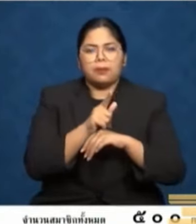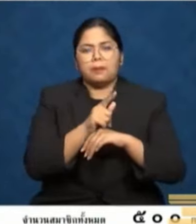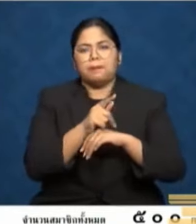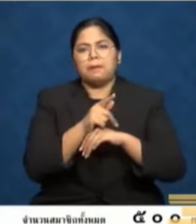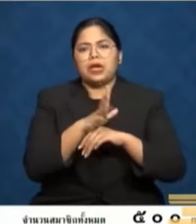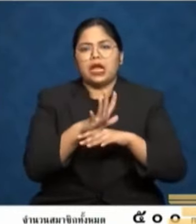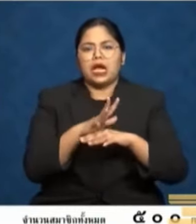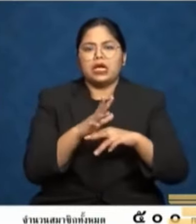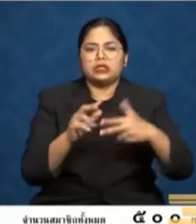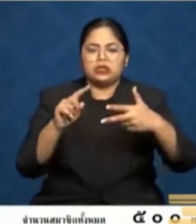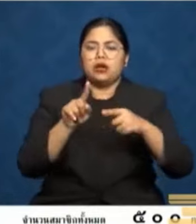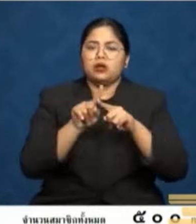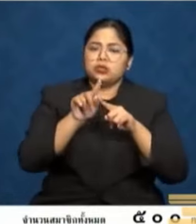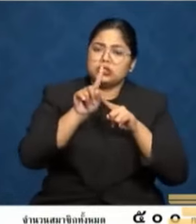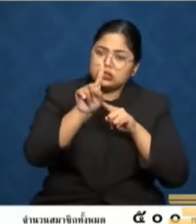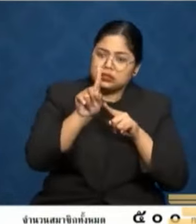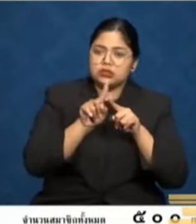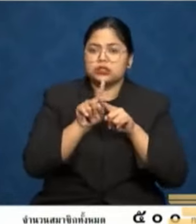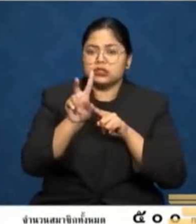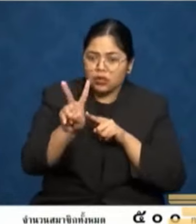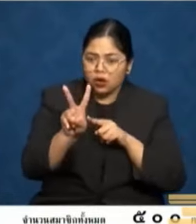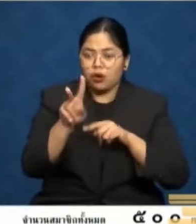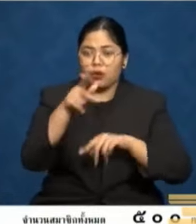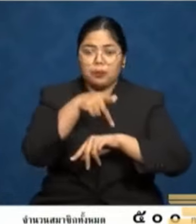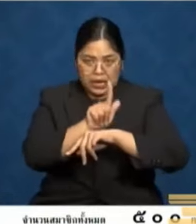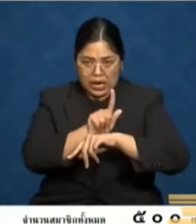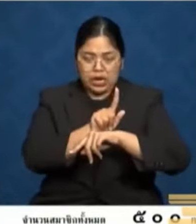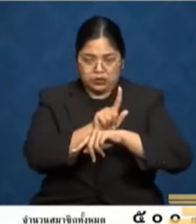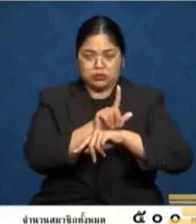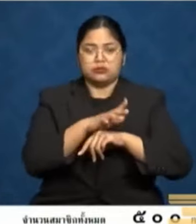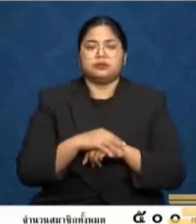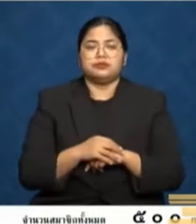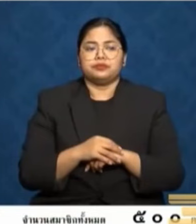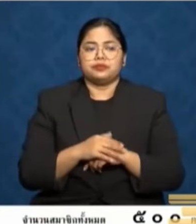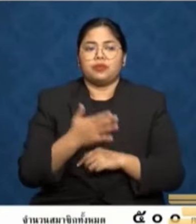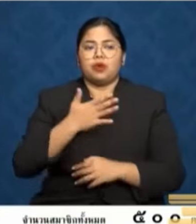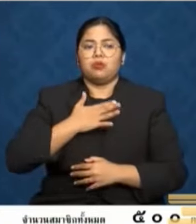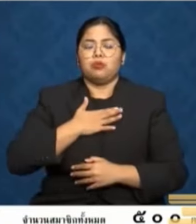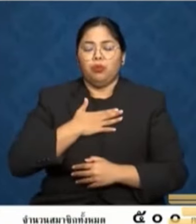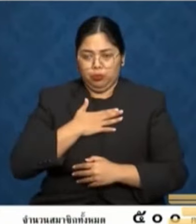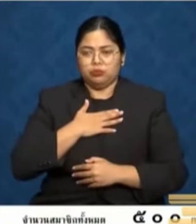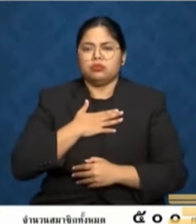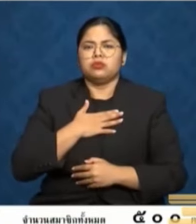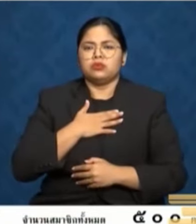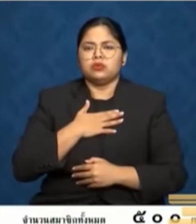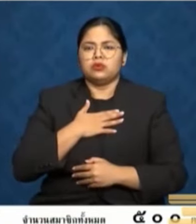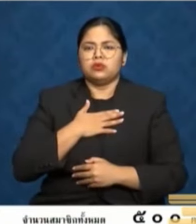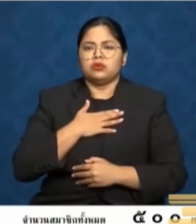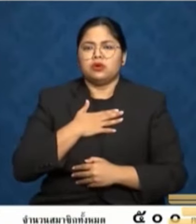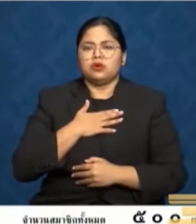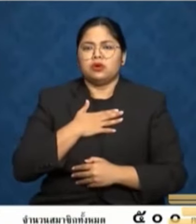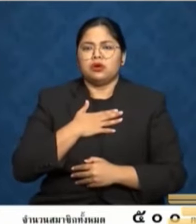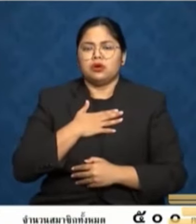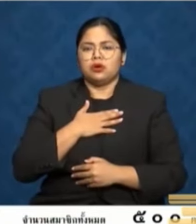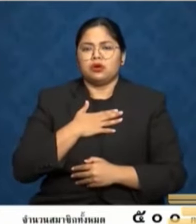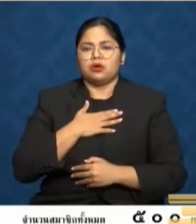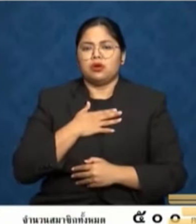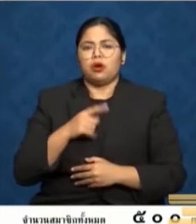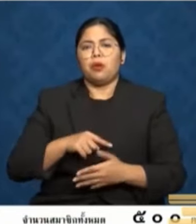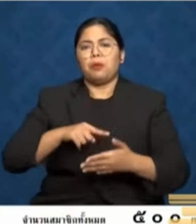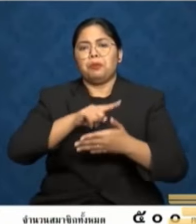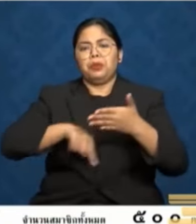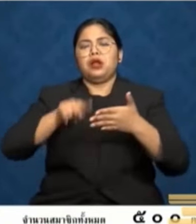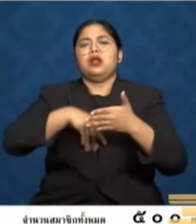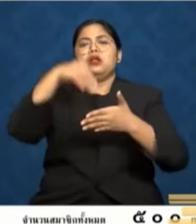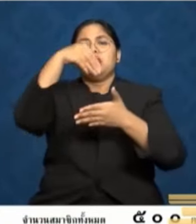ท่านปฏิพัฒน์คนนที่ 1ท่านพิเชษฐคนที่ 2ซึ่งผมก็ได้รับได้เลือกตั้งสภาแห่งนี้ได้เลือก